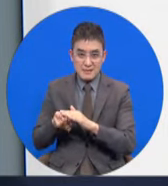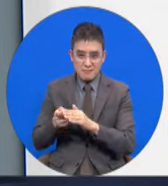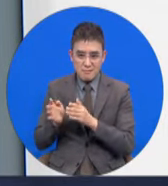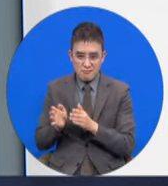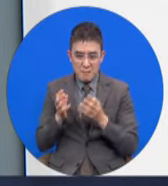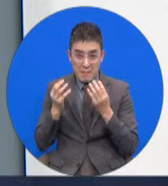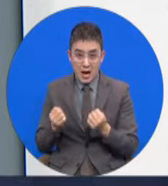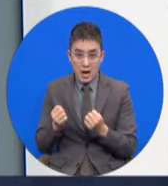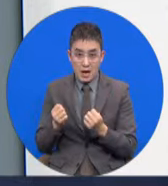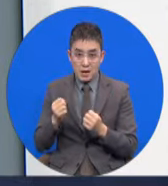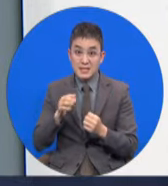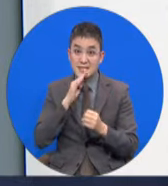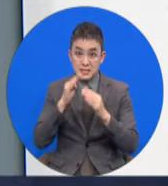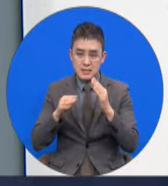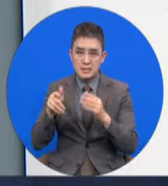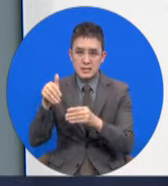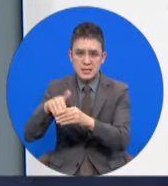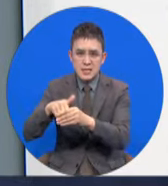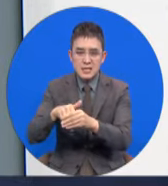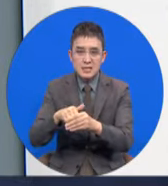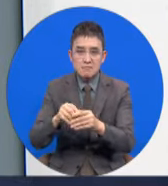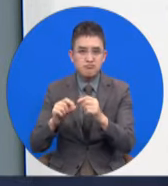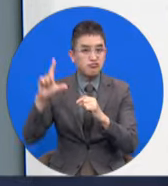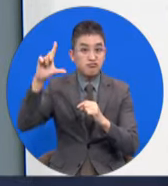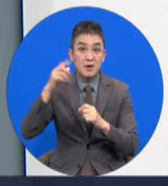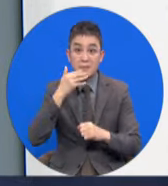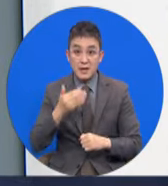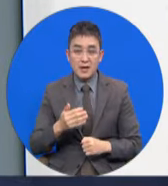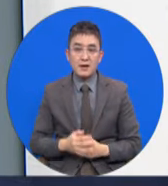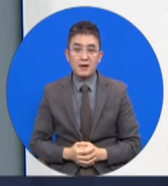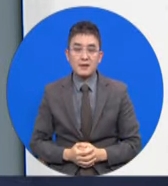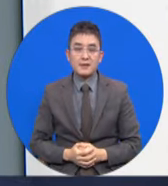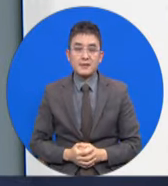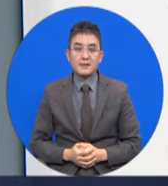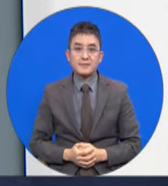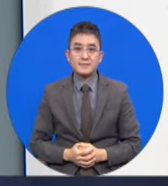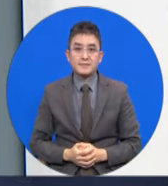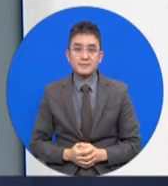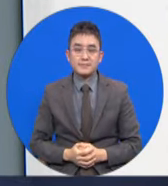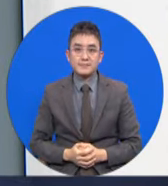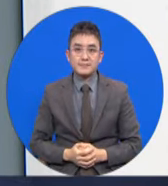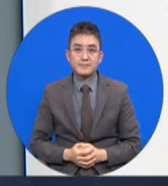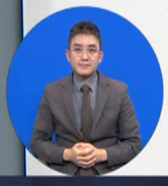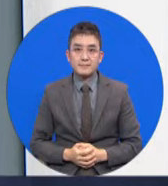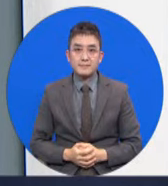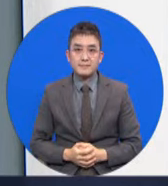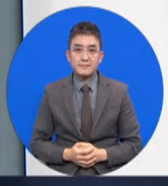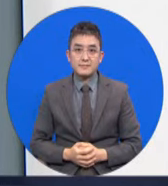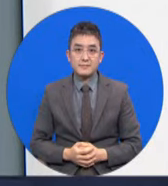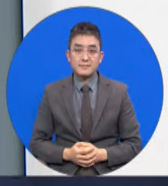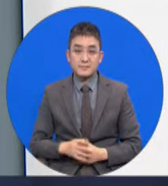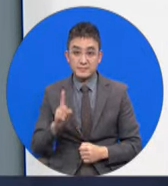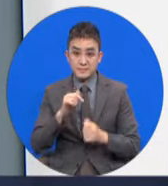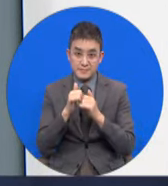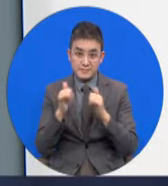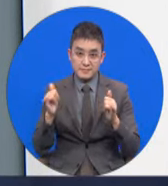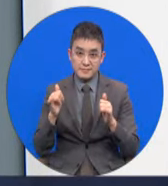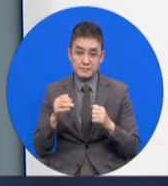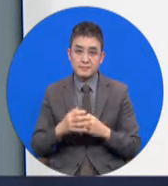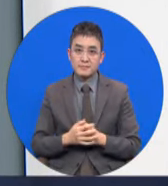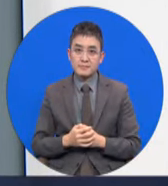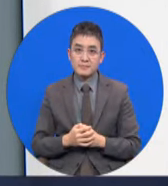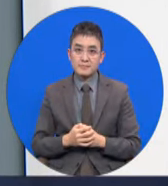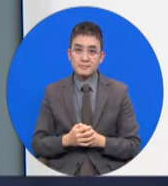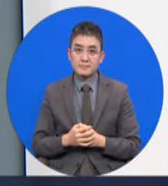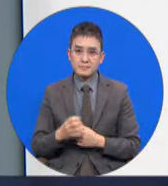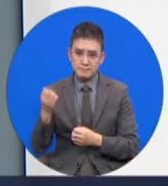있다. 저도 지금 어느 지인한테 연락을 받았습니다. 이제 전화를 하다가 지금 어떤 분이 선거에 별 관심이